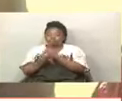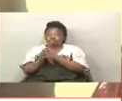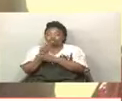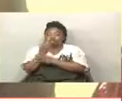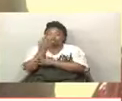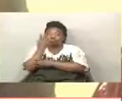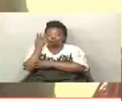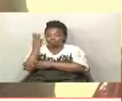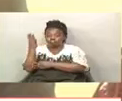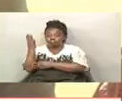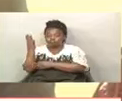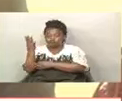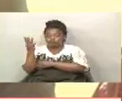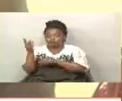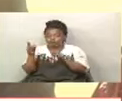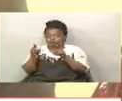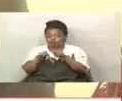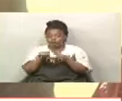Era Ssaabasajja